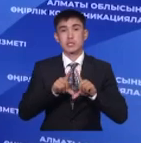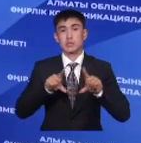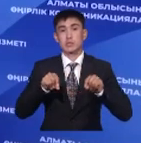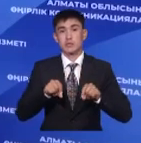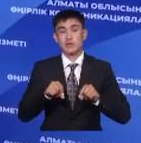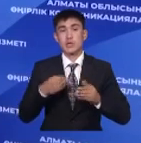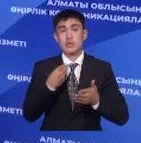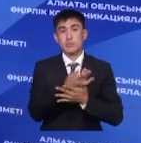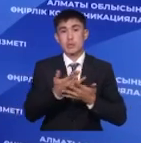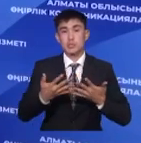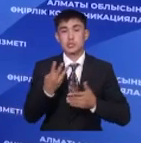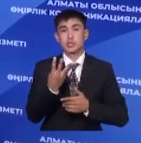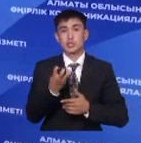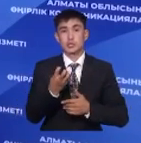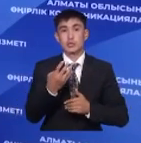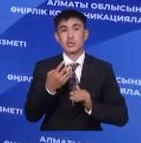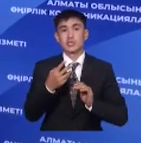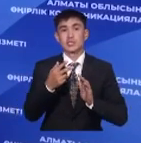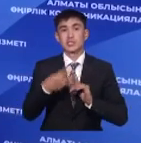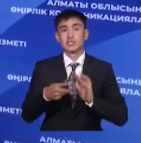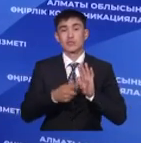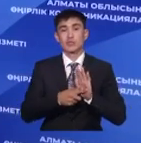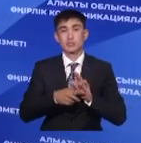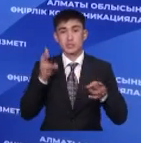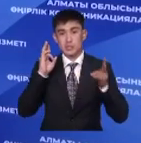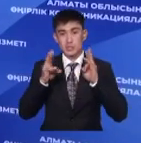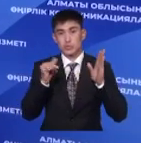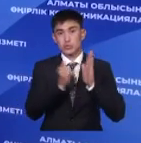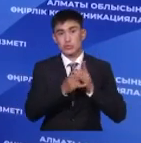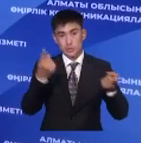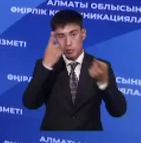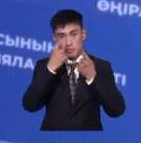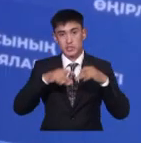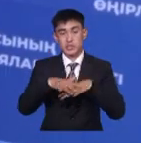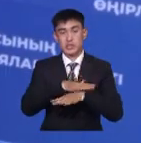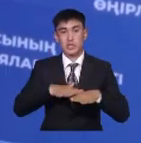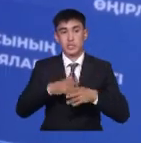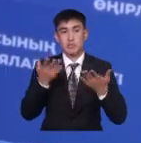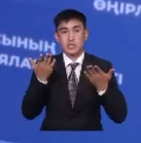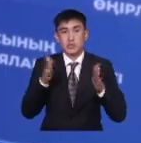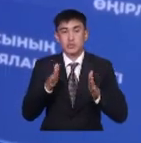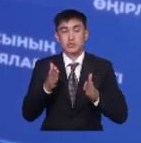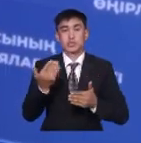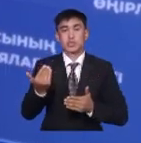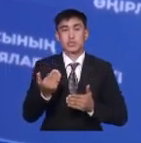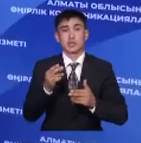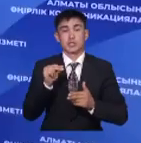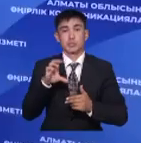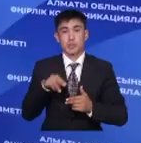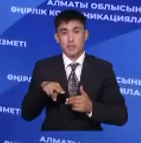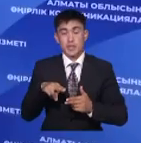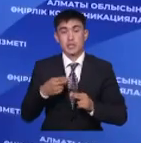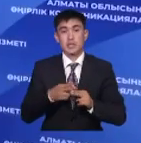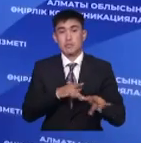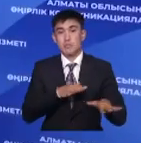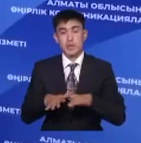и приобретение 438 сиренозвуковых установок для оповещения населения при чрезвычайной ситуации. В настоящее время по